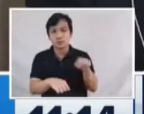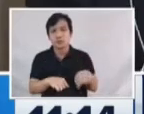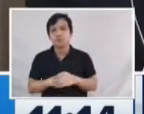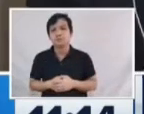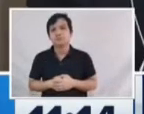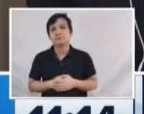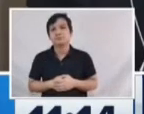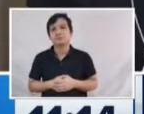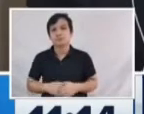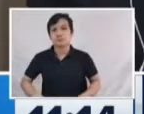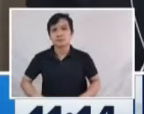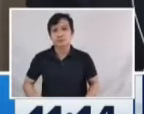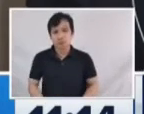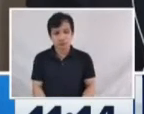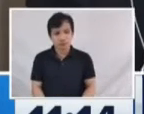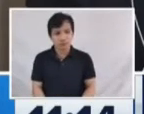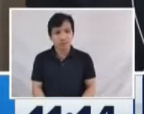NTC.